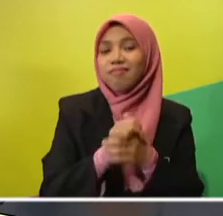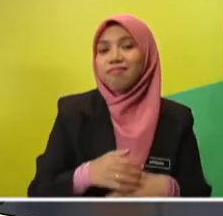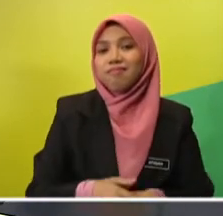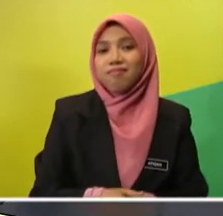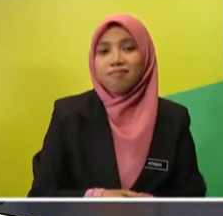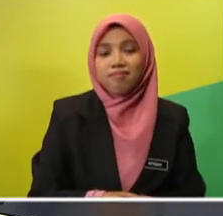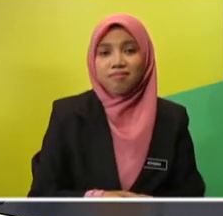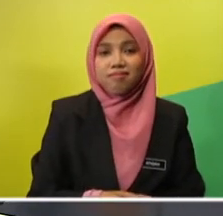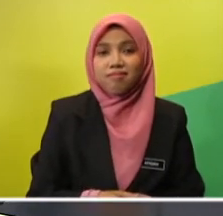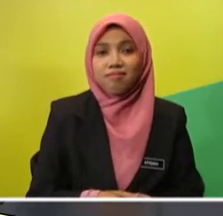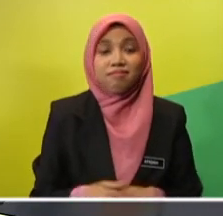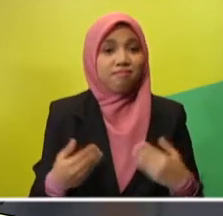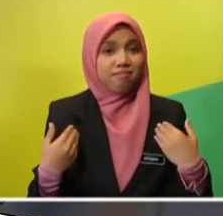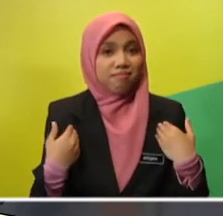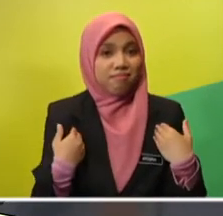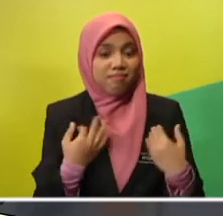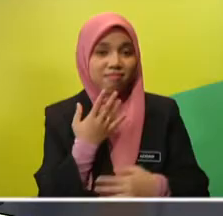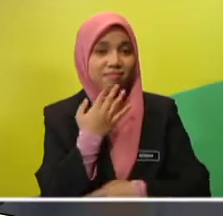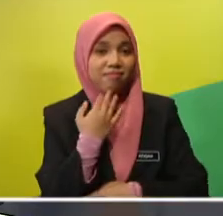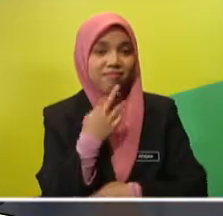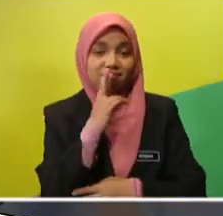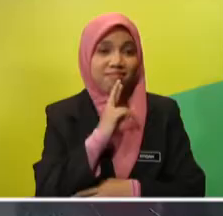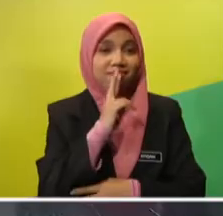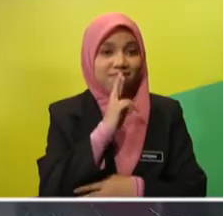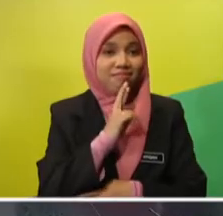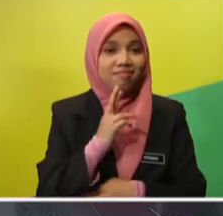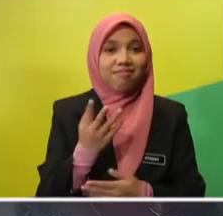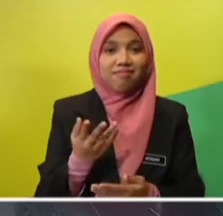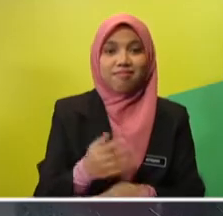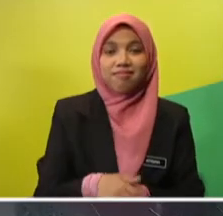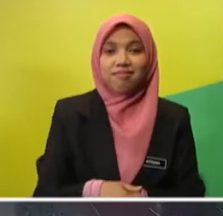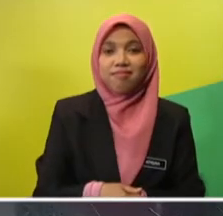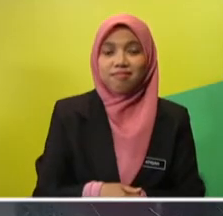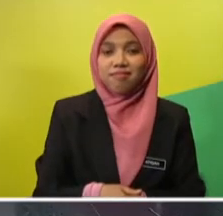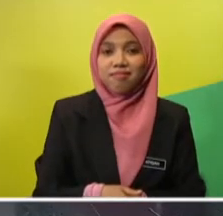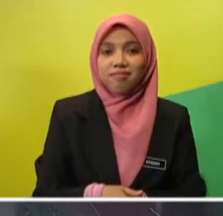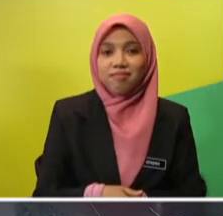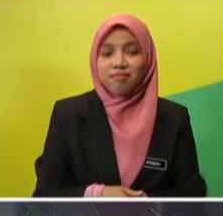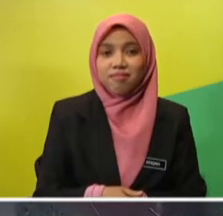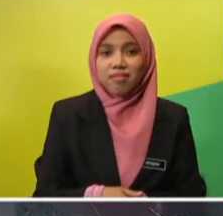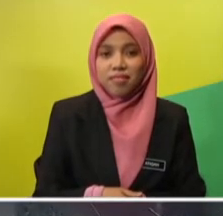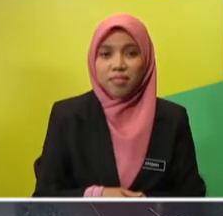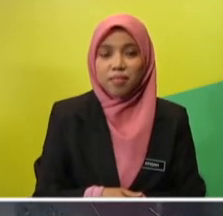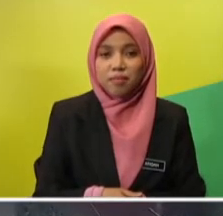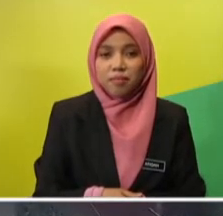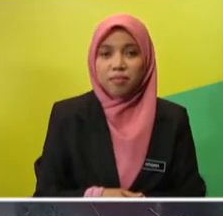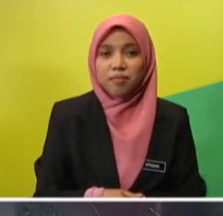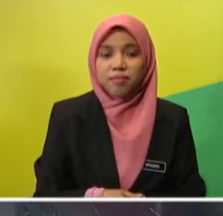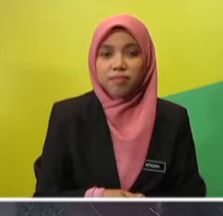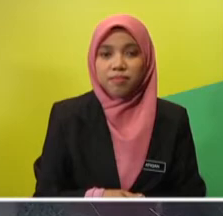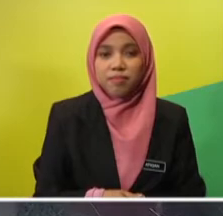Okey, wah, ada warna merah pula. Ini yang membuatkan colorful. Semangat nak belajar lagi ni, cikgu. Okey.